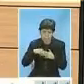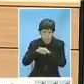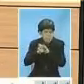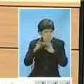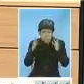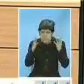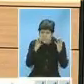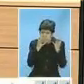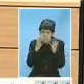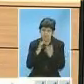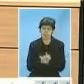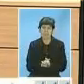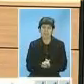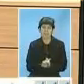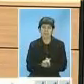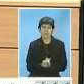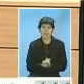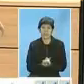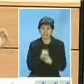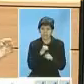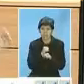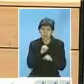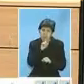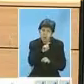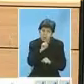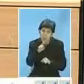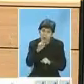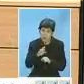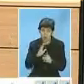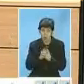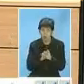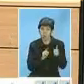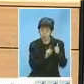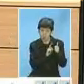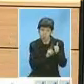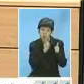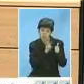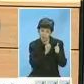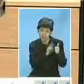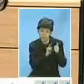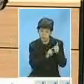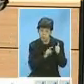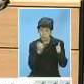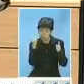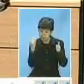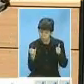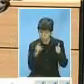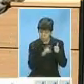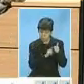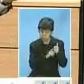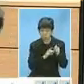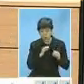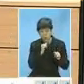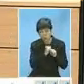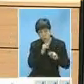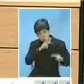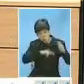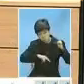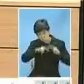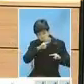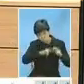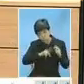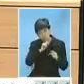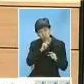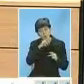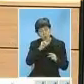ไม่มีแล้วจากคำสืบพยานของโจทเจ้าหน้าที่ตรวจคนเข้าเมืองที่ด่